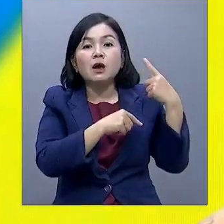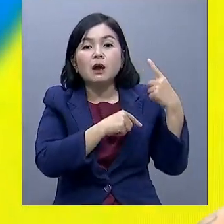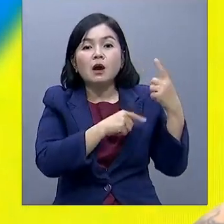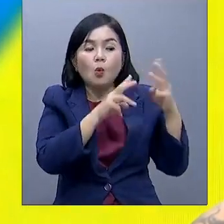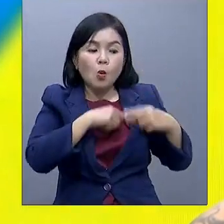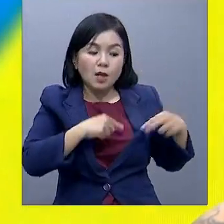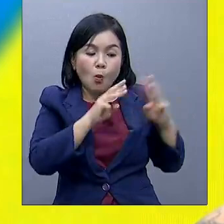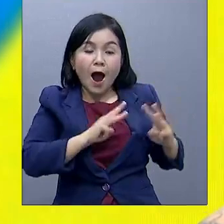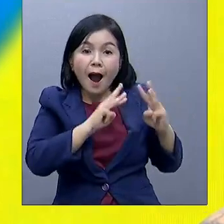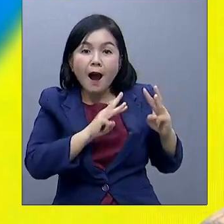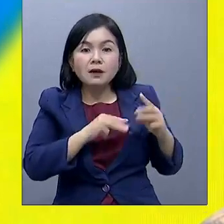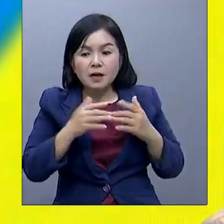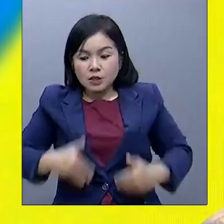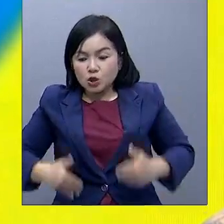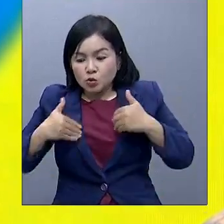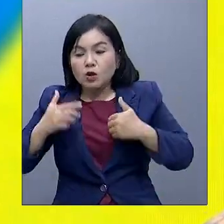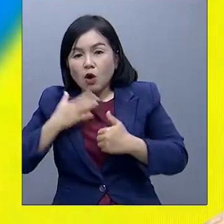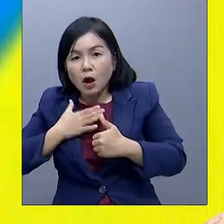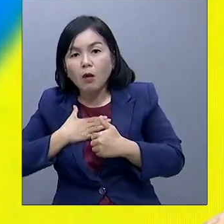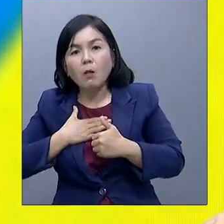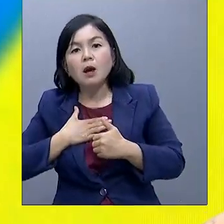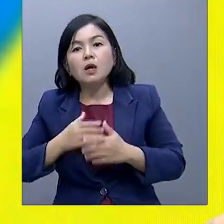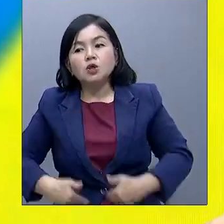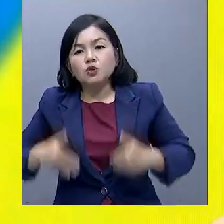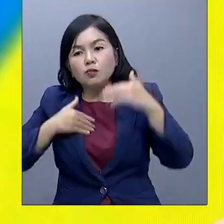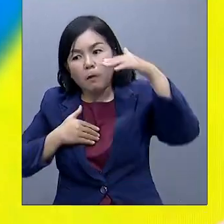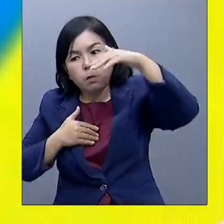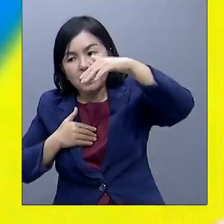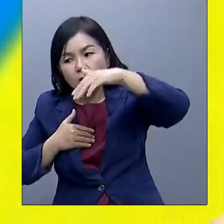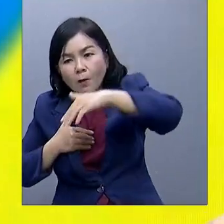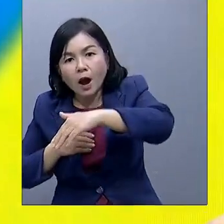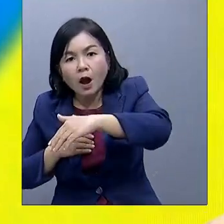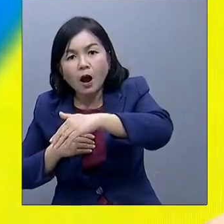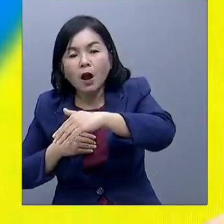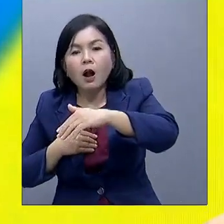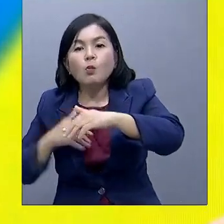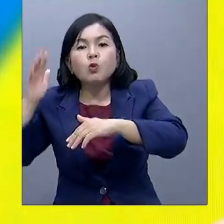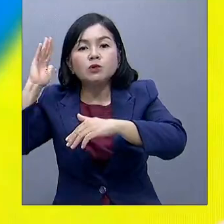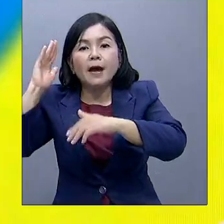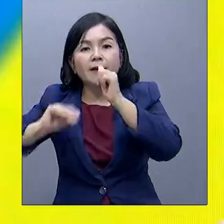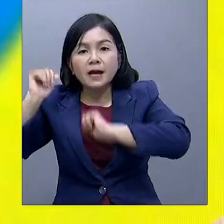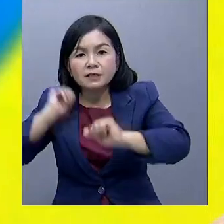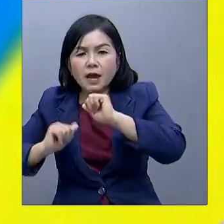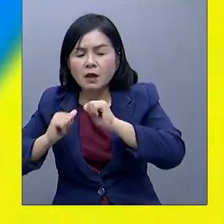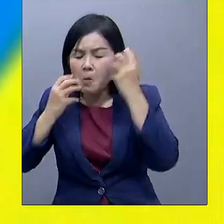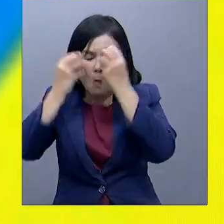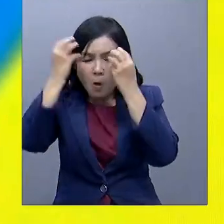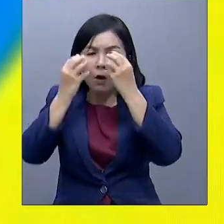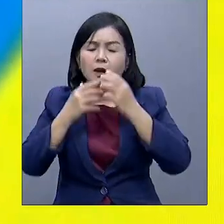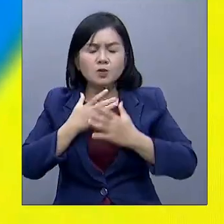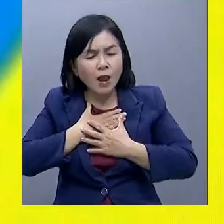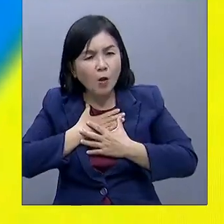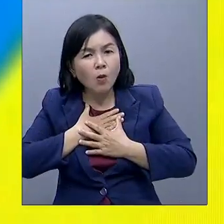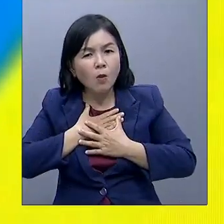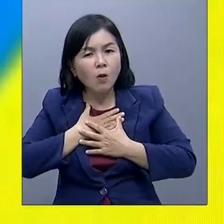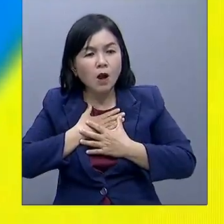าในจังหวะเดียวกันชีวิตวานก็เหมือนกำลังตกต่ำลงพอดีมันเลยทำให้ตัวละครวานนะฮะมีความสับสนระหว่างว่าเราจะ